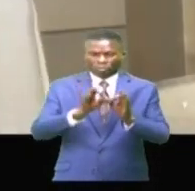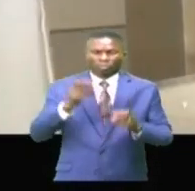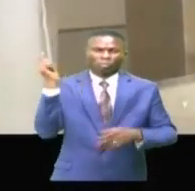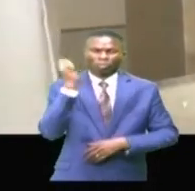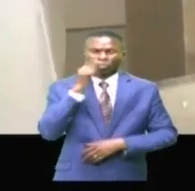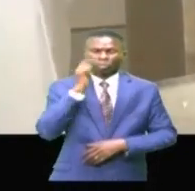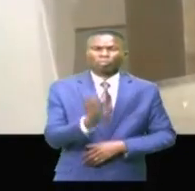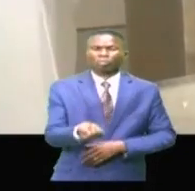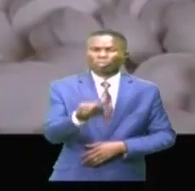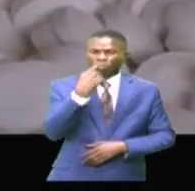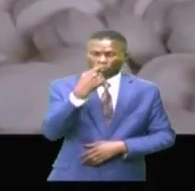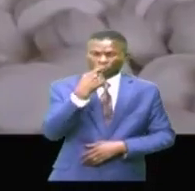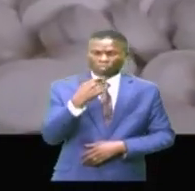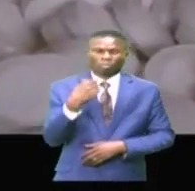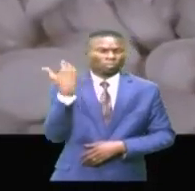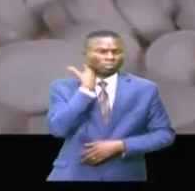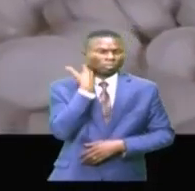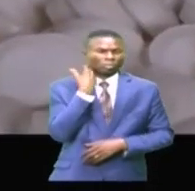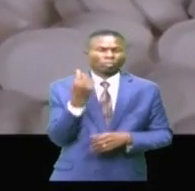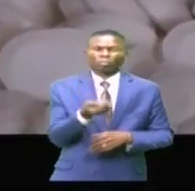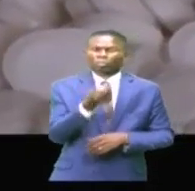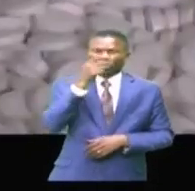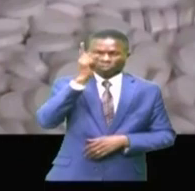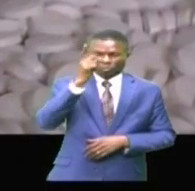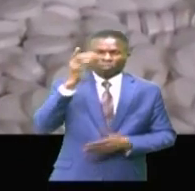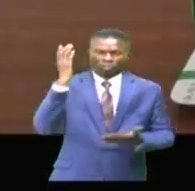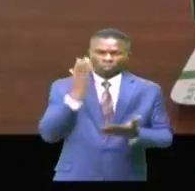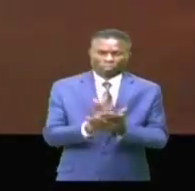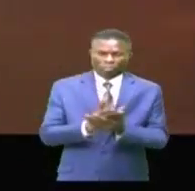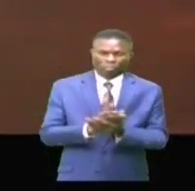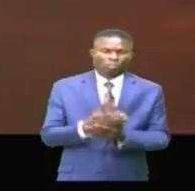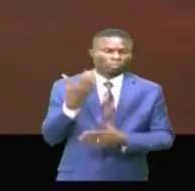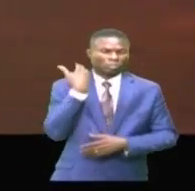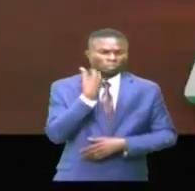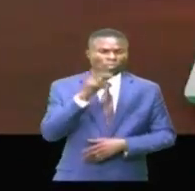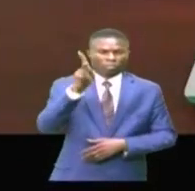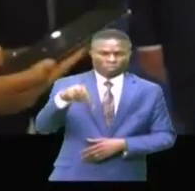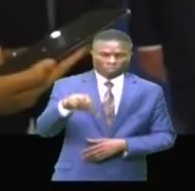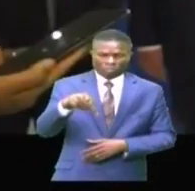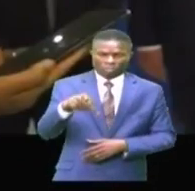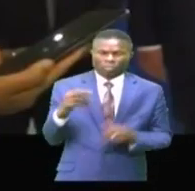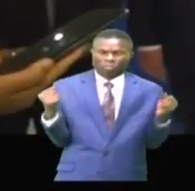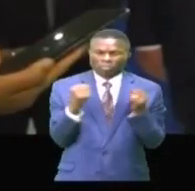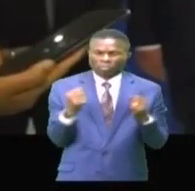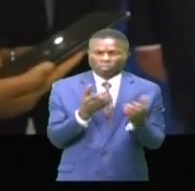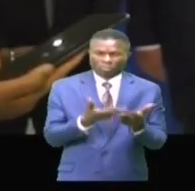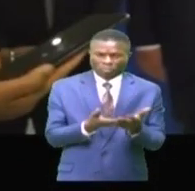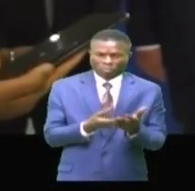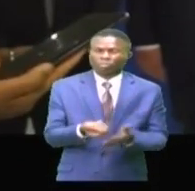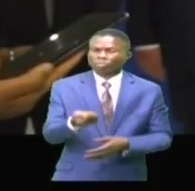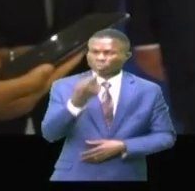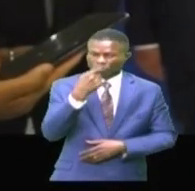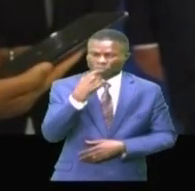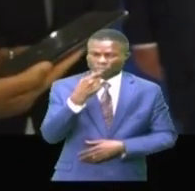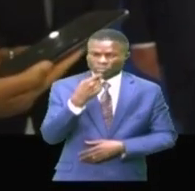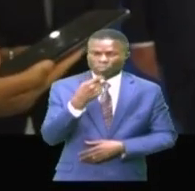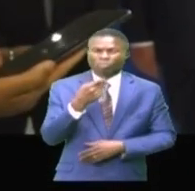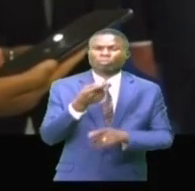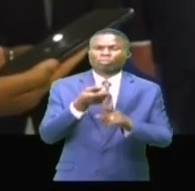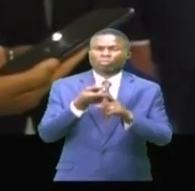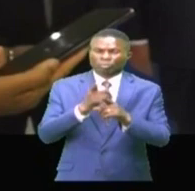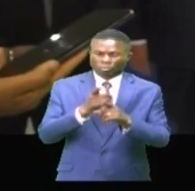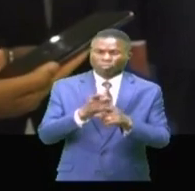fabrication de la quinine principale médicament contre le paludisme la quinine est vraiment un bien congolais un